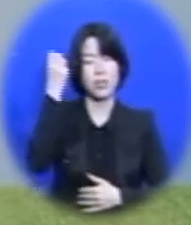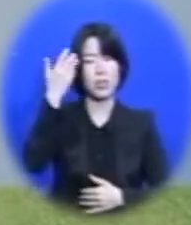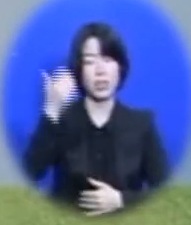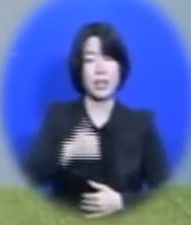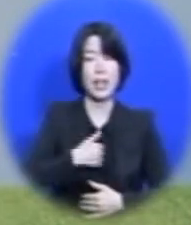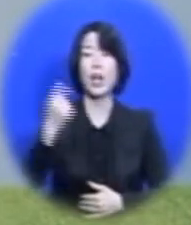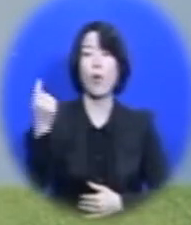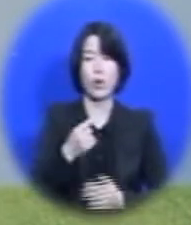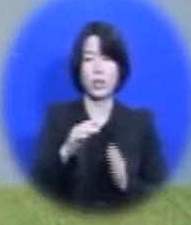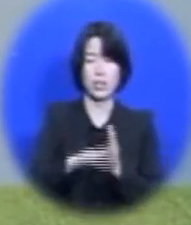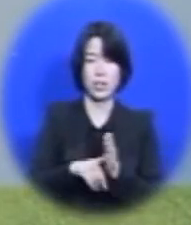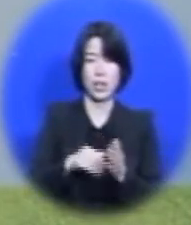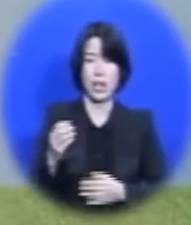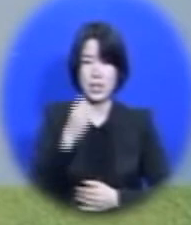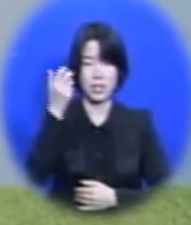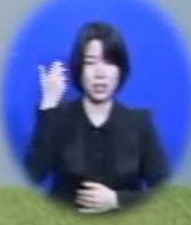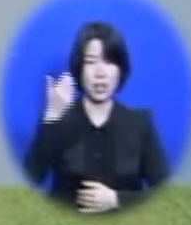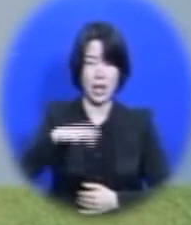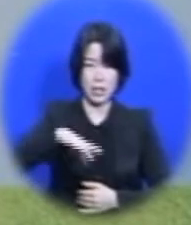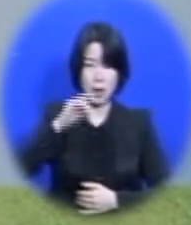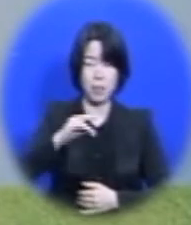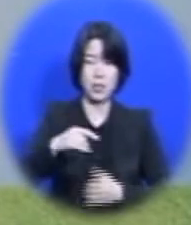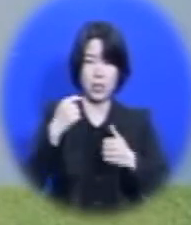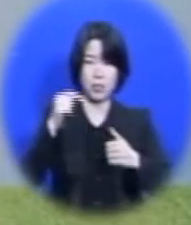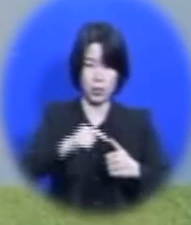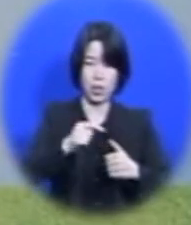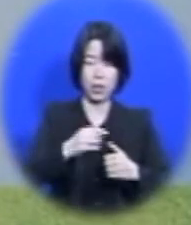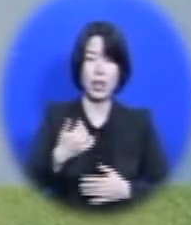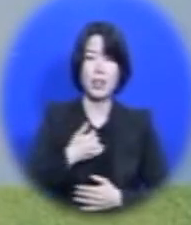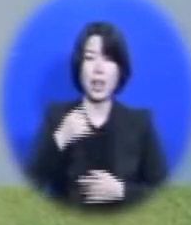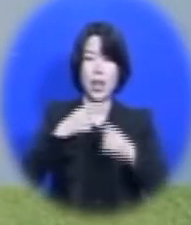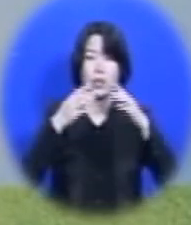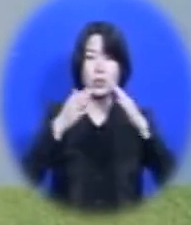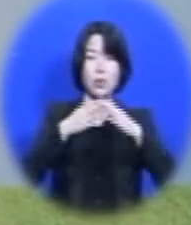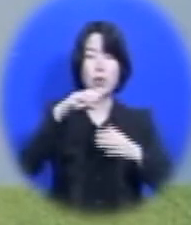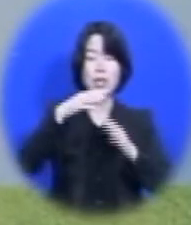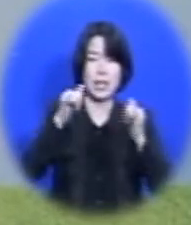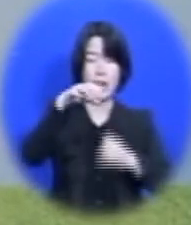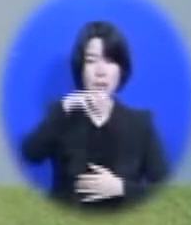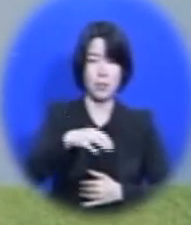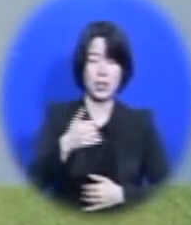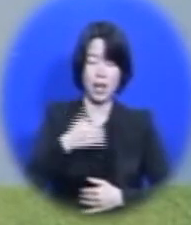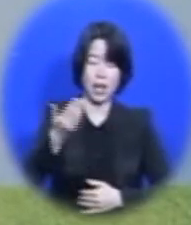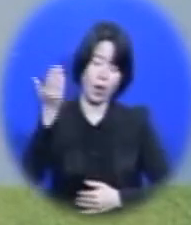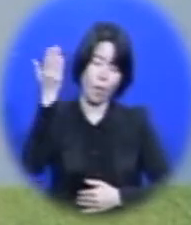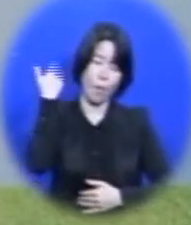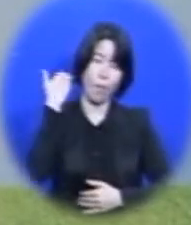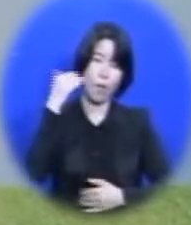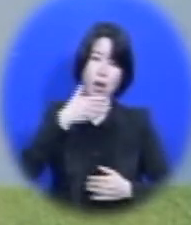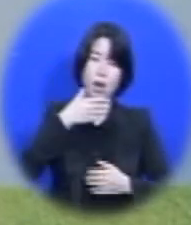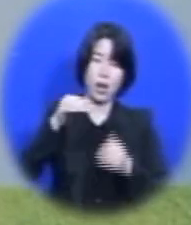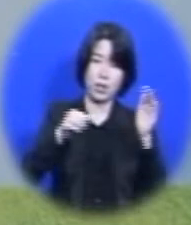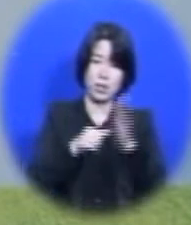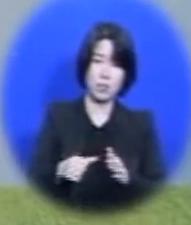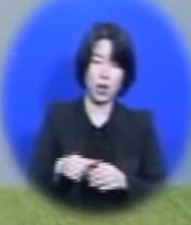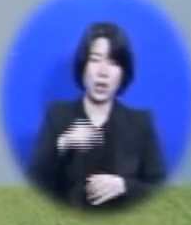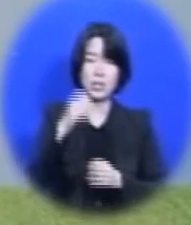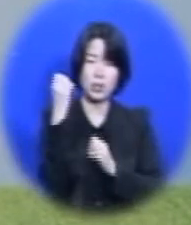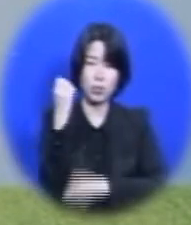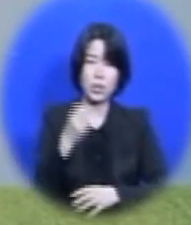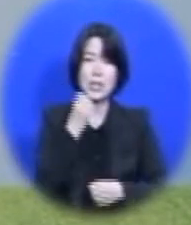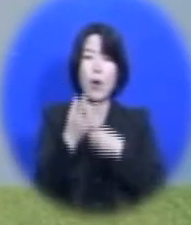때 성령의 첫 번째 요구는 내 교인들 앞에서 내 과거의 실패와 그 원인을